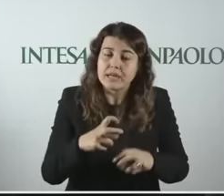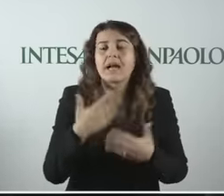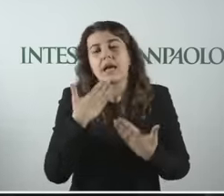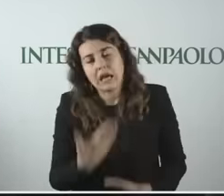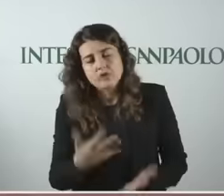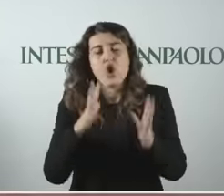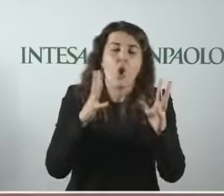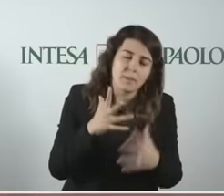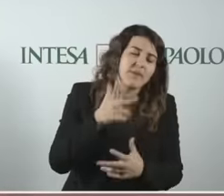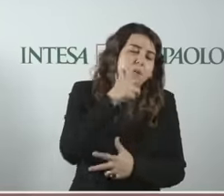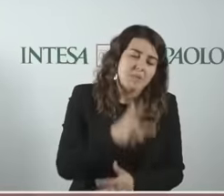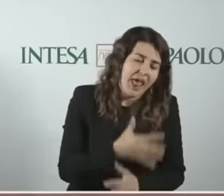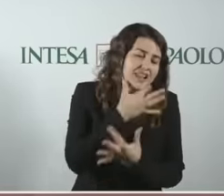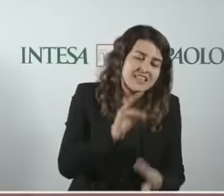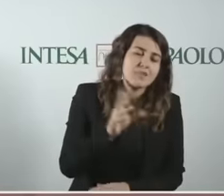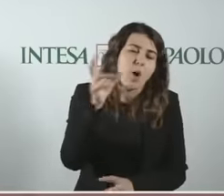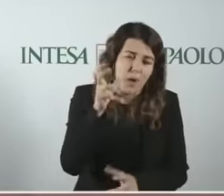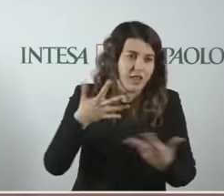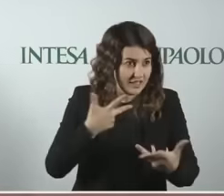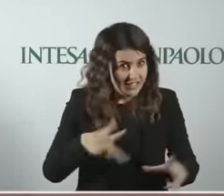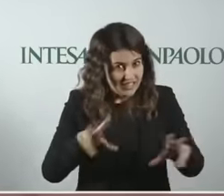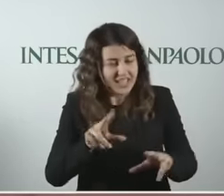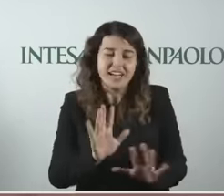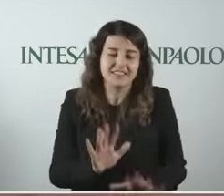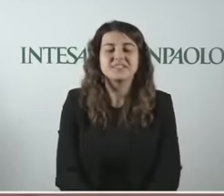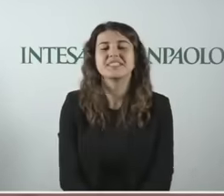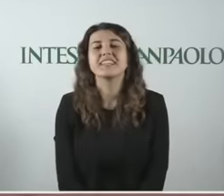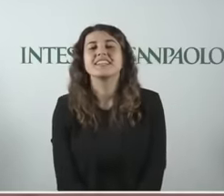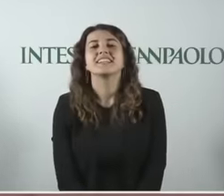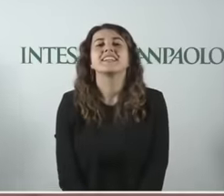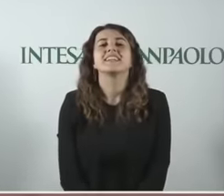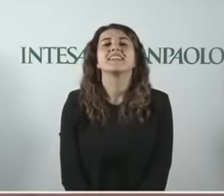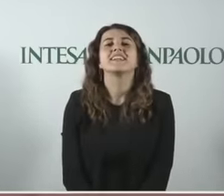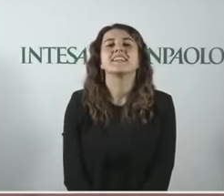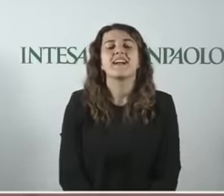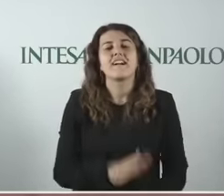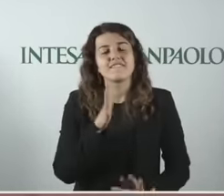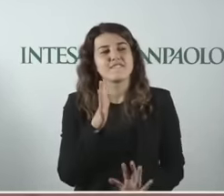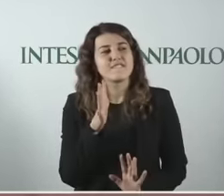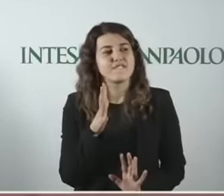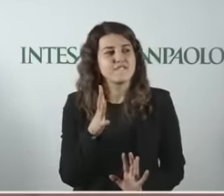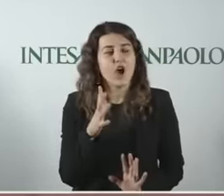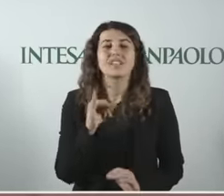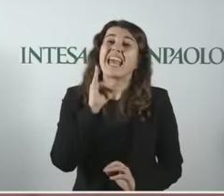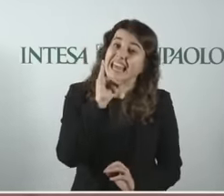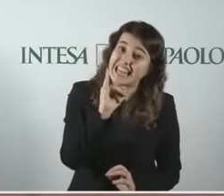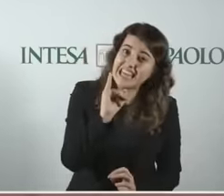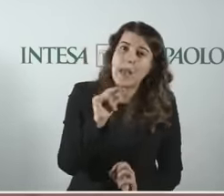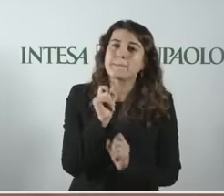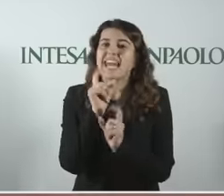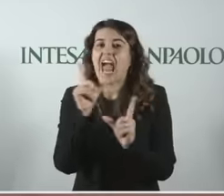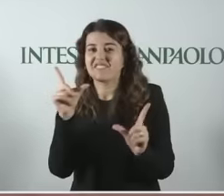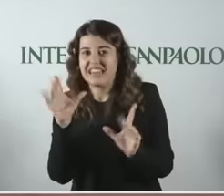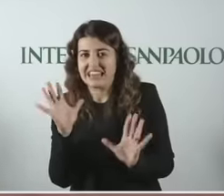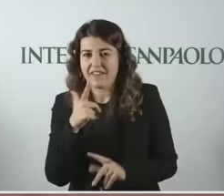bellissimo podcast Isabella appunto Eh sì le forse forse si dice in realtà piuttosto I mirabilia credo no